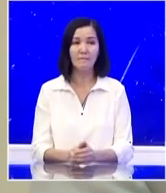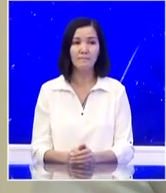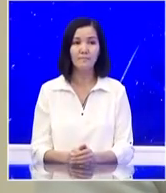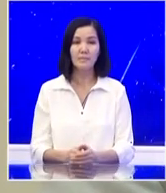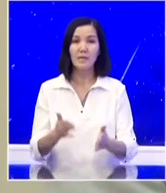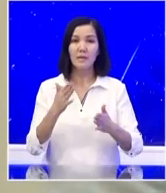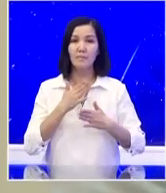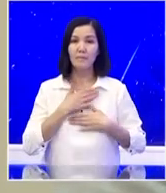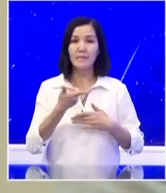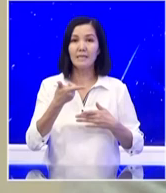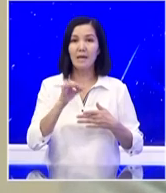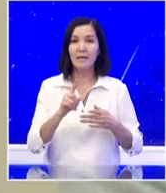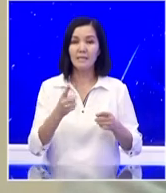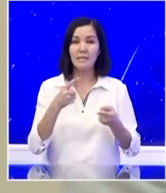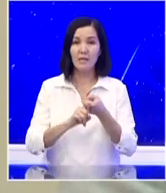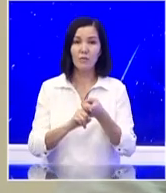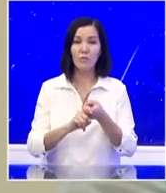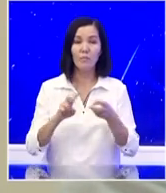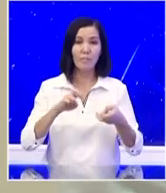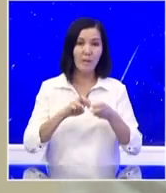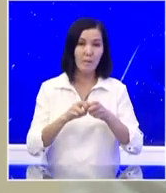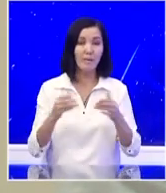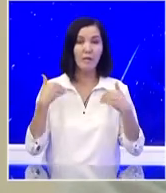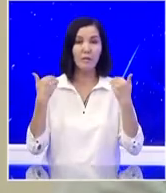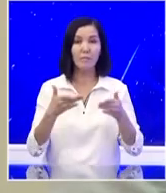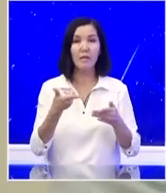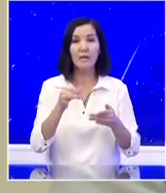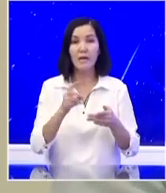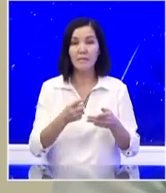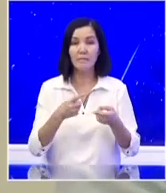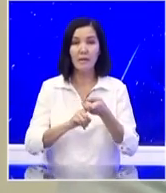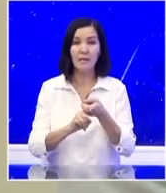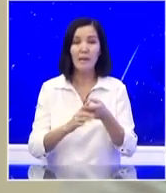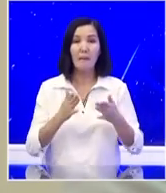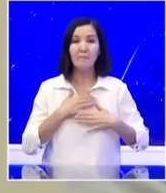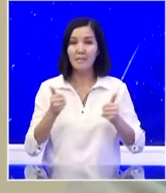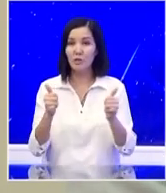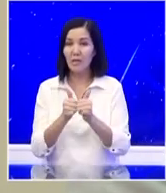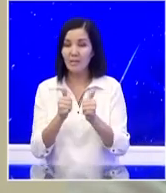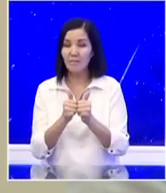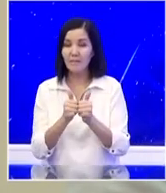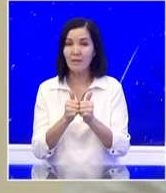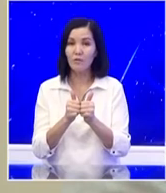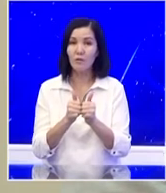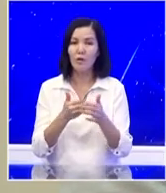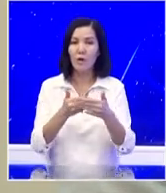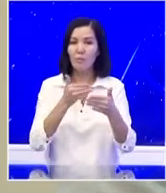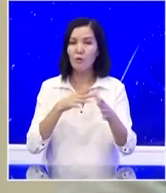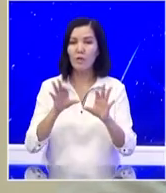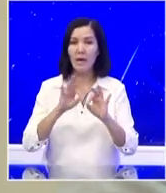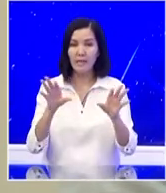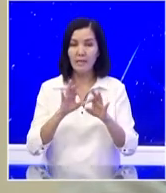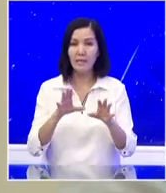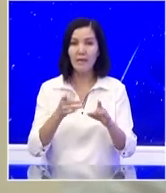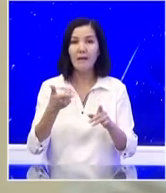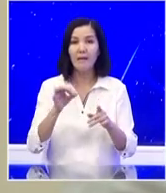Біз газ тарту төңірегінде мәселе көтергіміз келеді. Өйткені газ магистралдық желісі тура біздің жанымыздан өтеді. Бұрында бұл мәселе айтылған. Егер